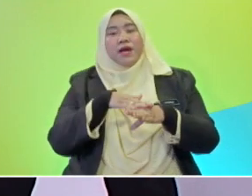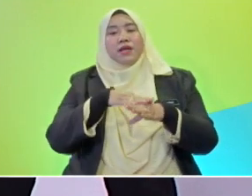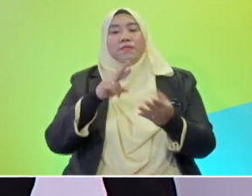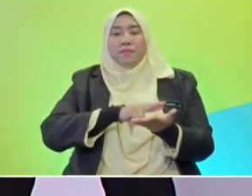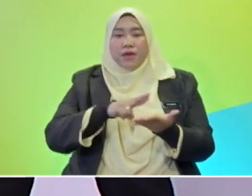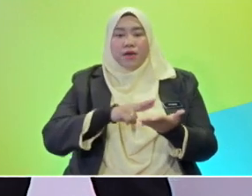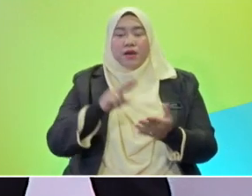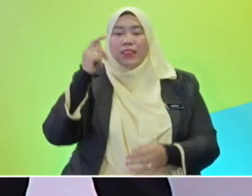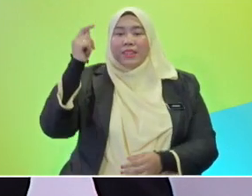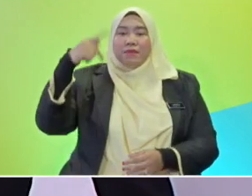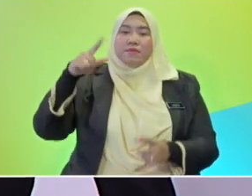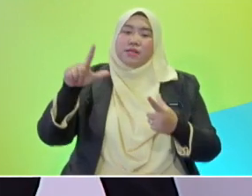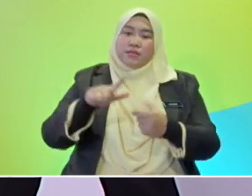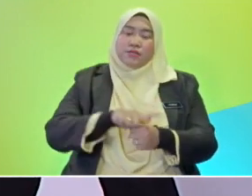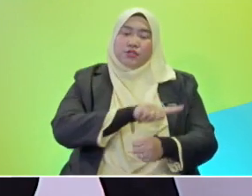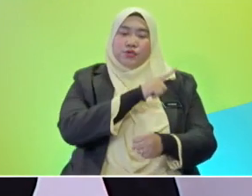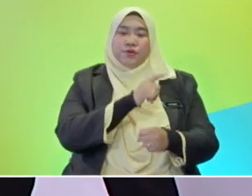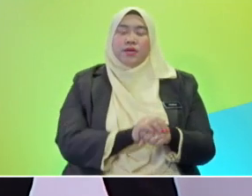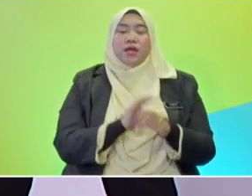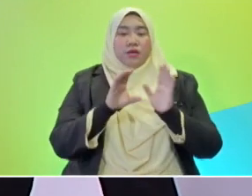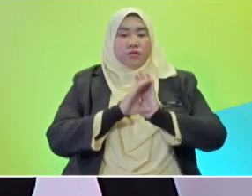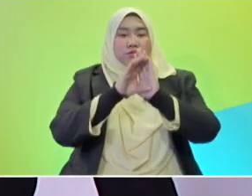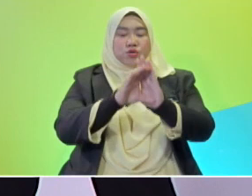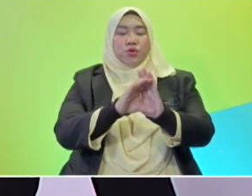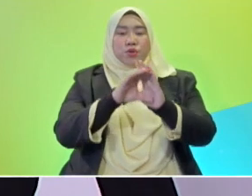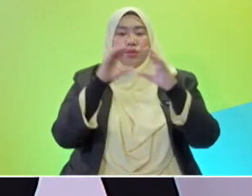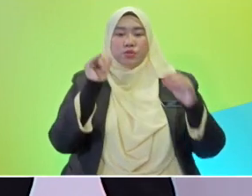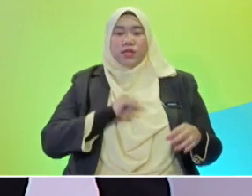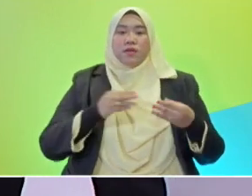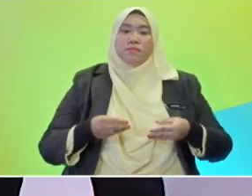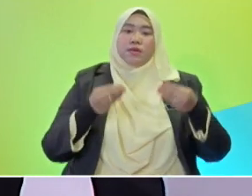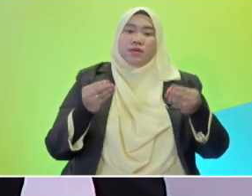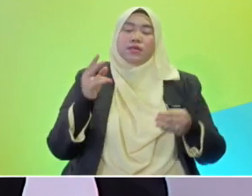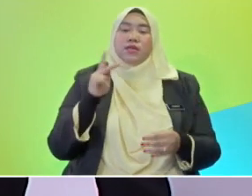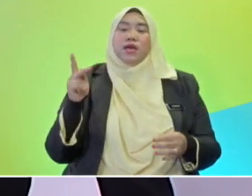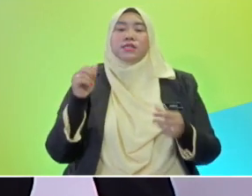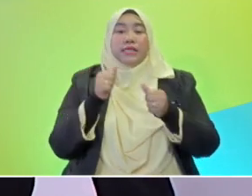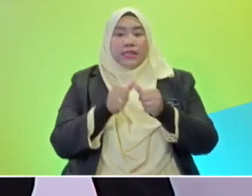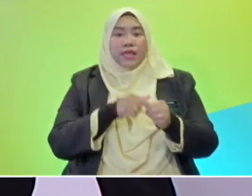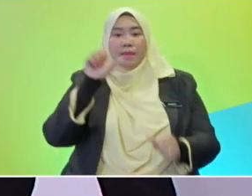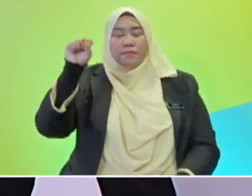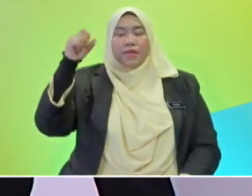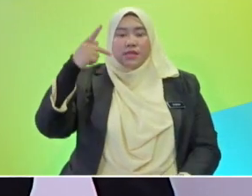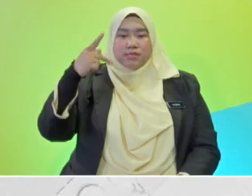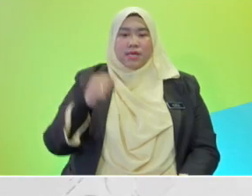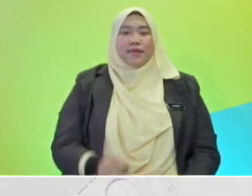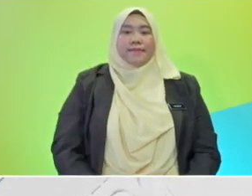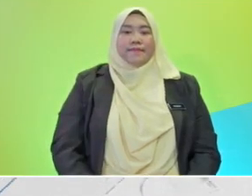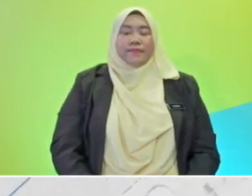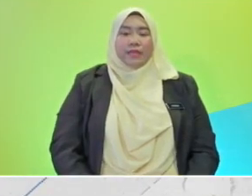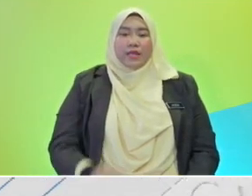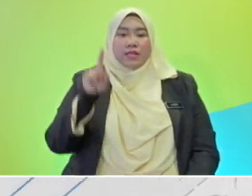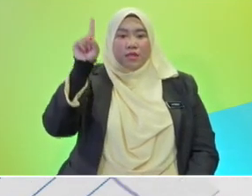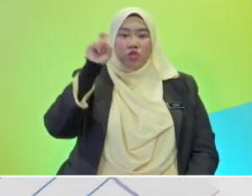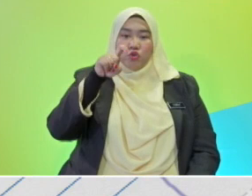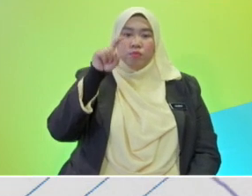Oke contoh di sini check wj berikan bagi setiap SQ Oke Di mana sebagai contohnya bagi SK satu